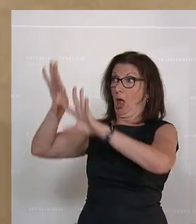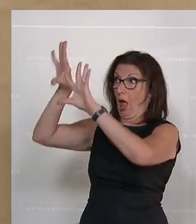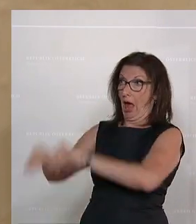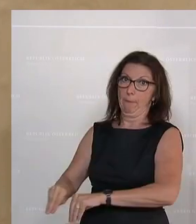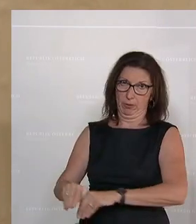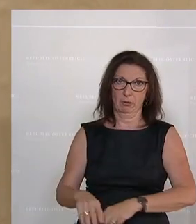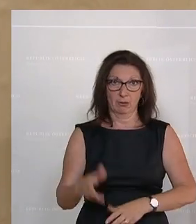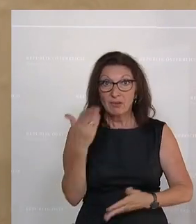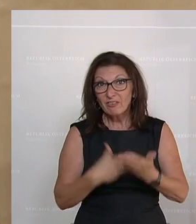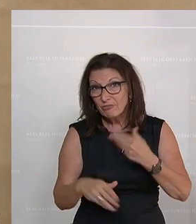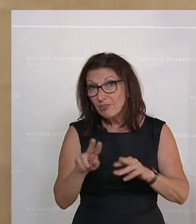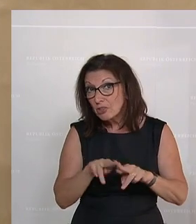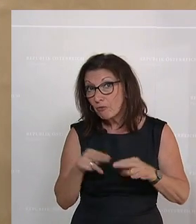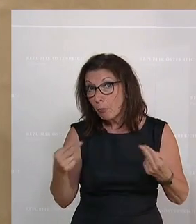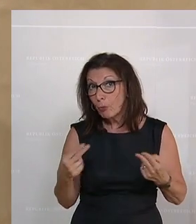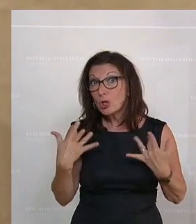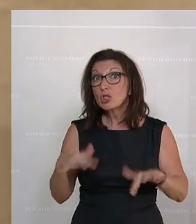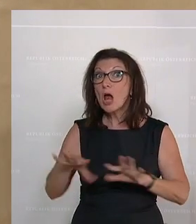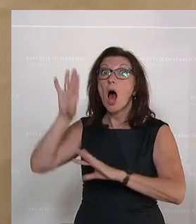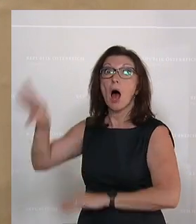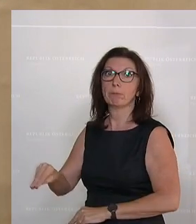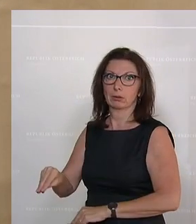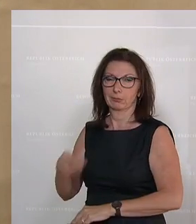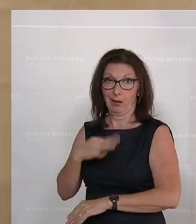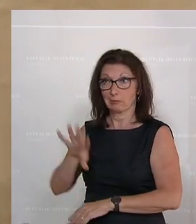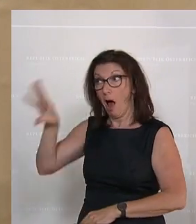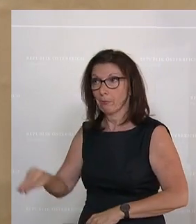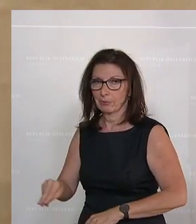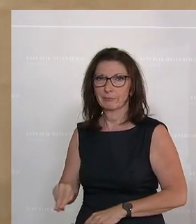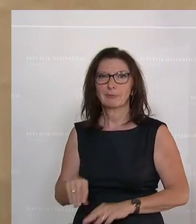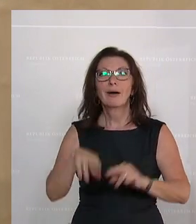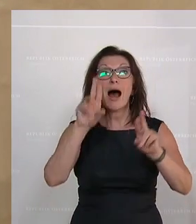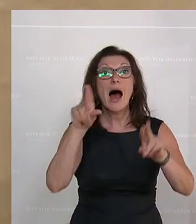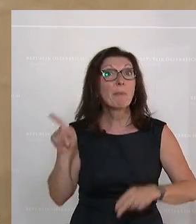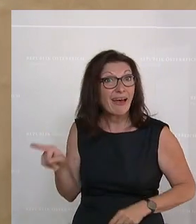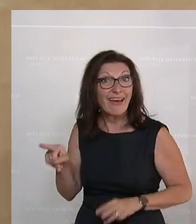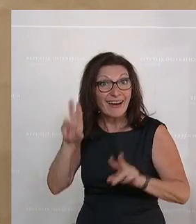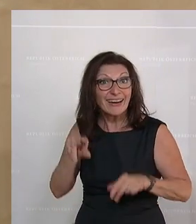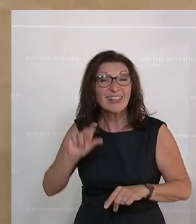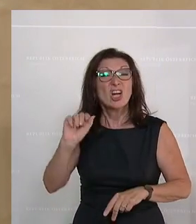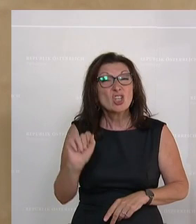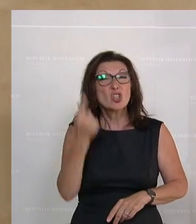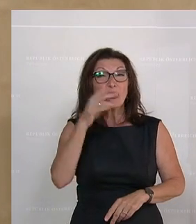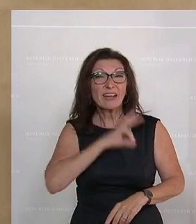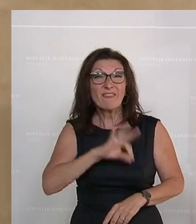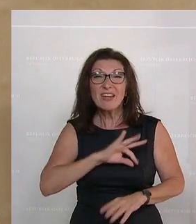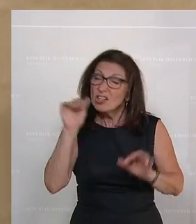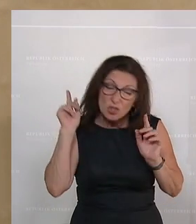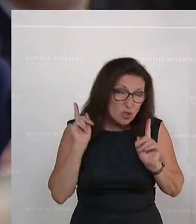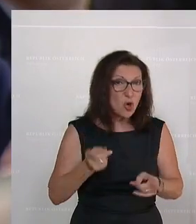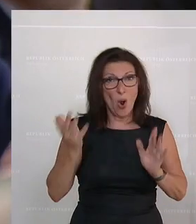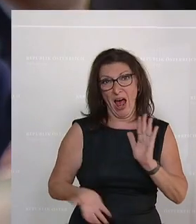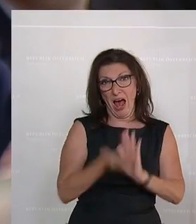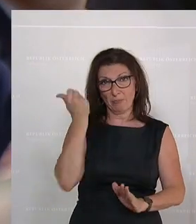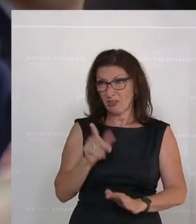wirtschaftsbund hat ist ganz schnell gemerkt aber hat recht recht glaubt sondern diejenige höheren abgeschöpft meine damen und herren es